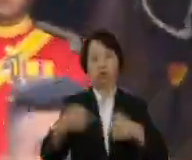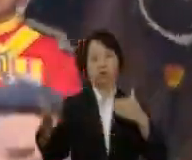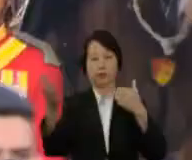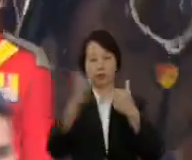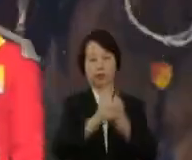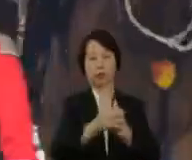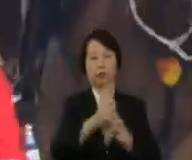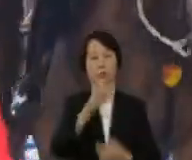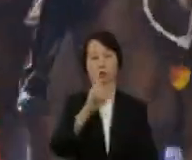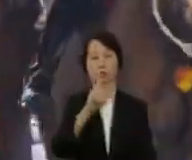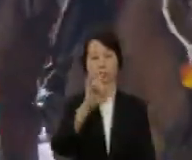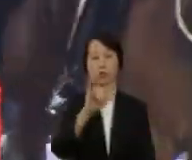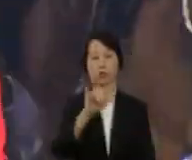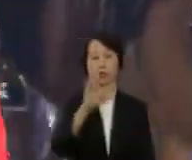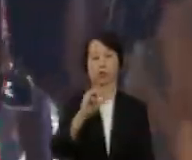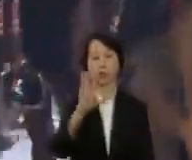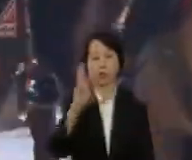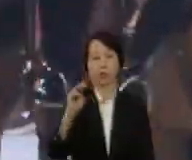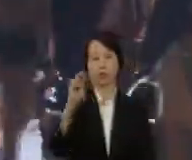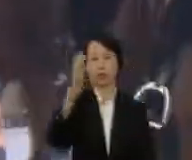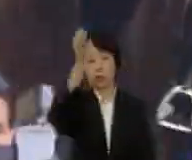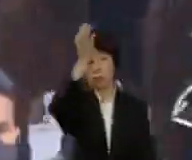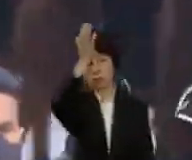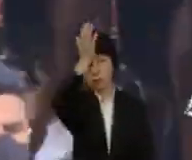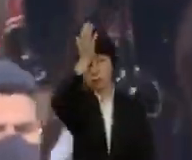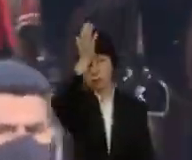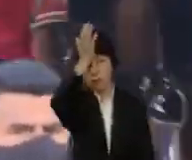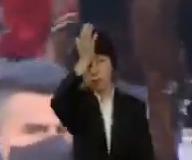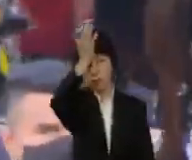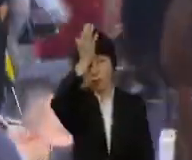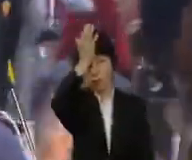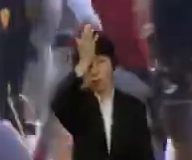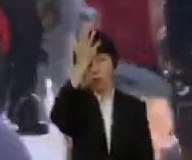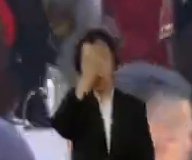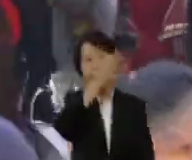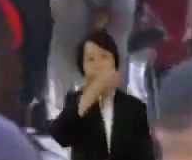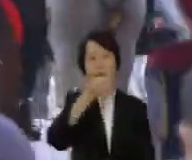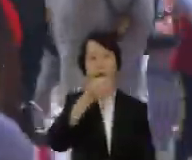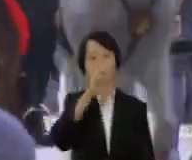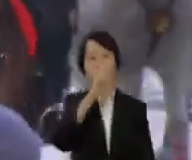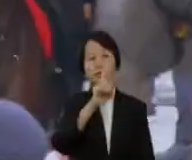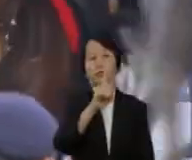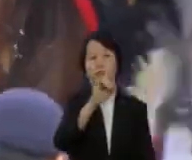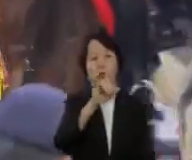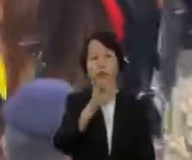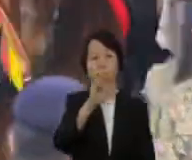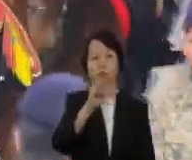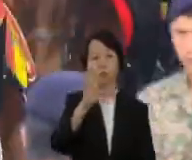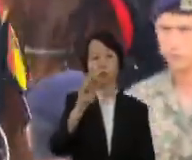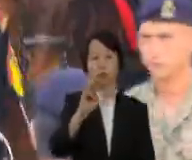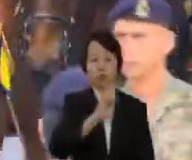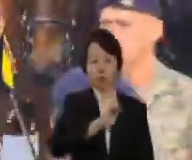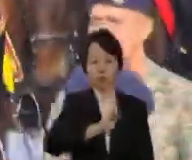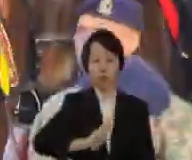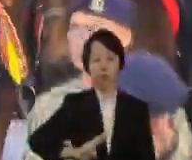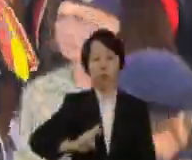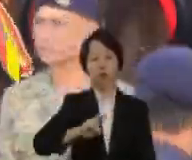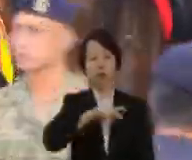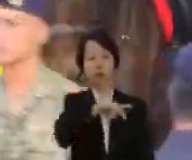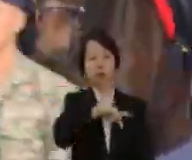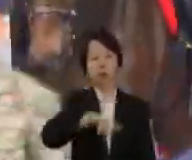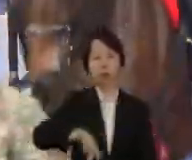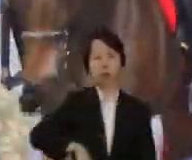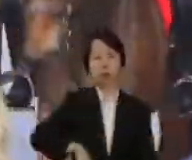tiba ke bawah duli Yang Maha Mulia Seri Paduka Baginda Yang di-Pertuan Agong dan juga ke bawah duli Yang Maha Mulia Raja Permaisuri